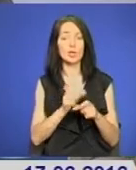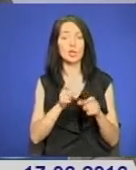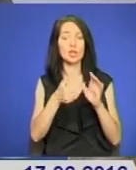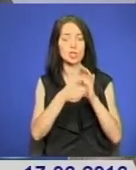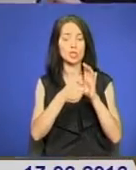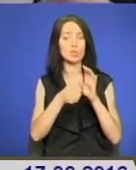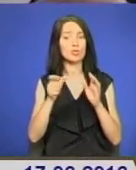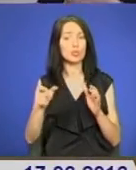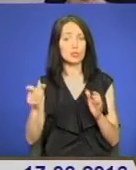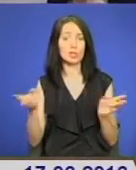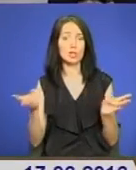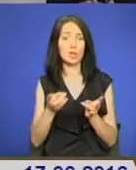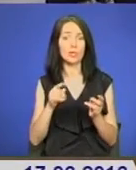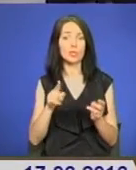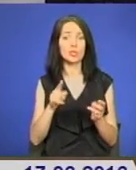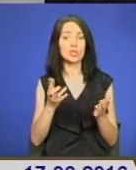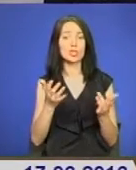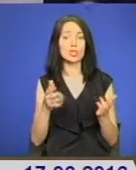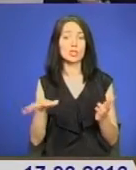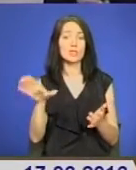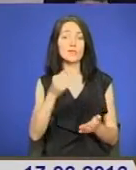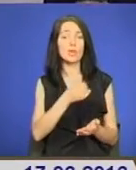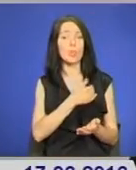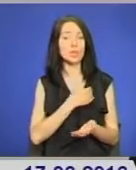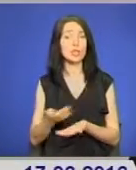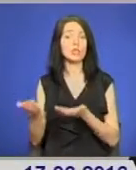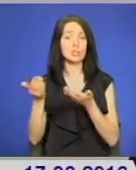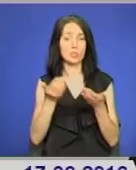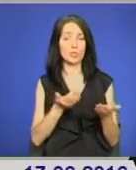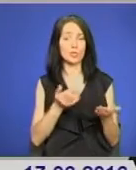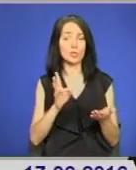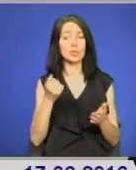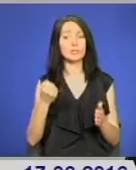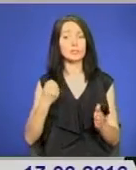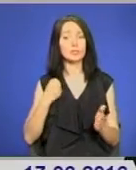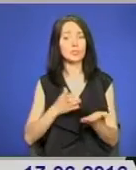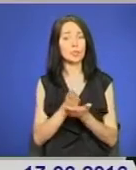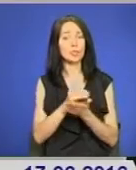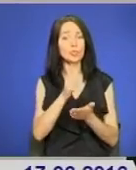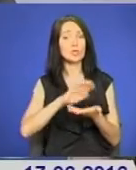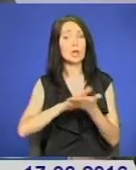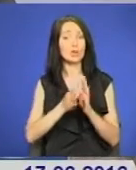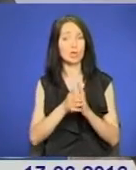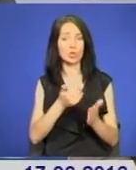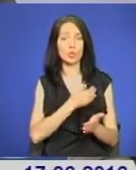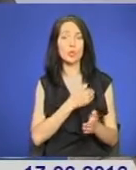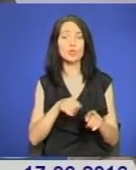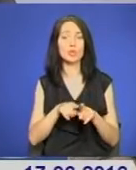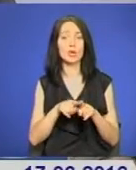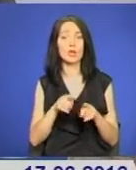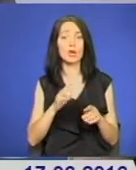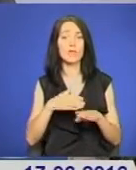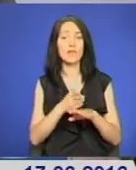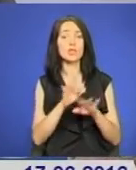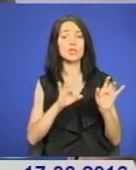600 чоловік. Тому ще раз всіх бажаючих запрошуємо на військову службу за контрактом. Хочу так само в якості